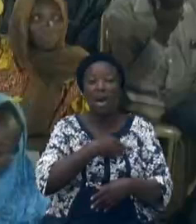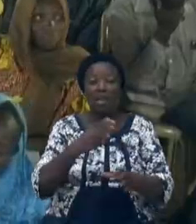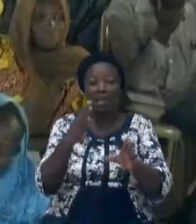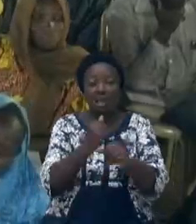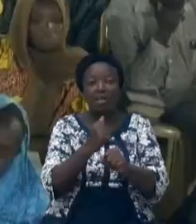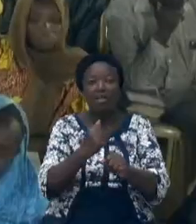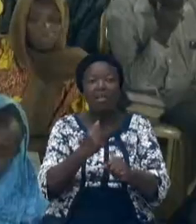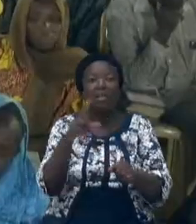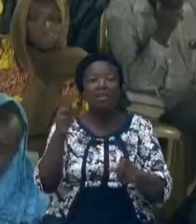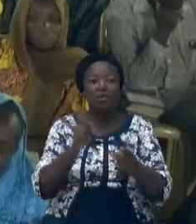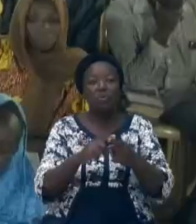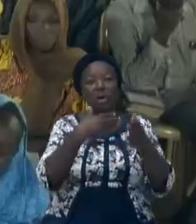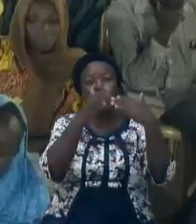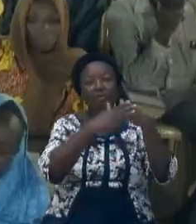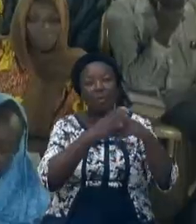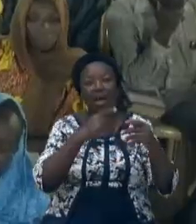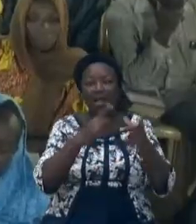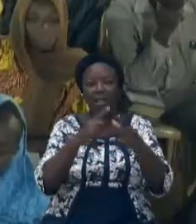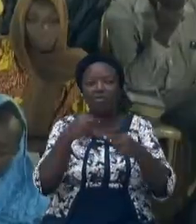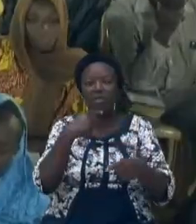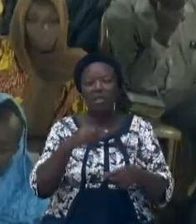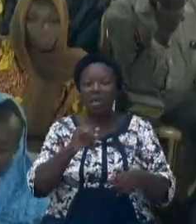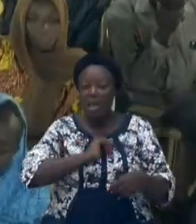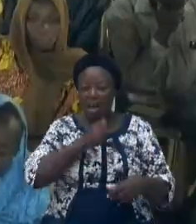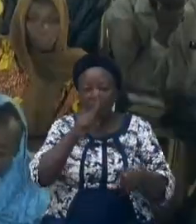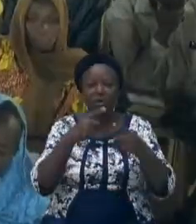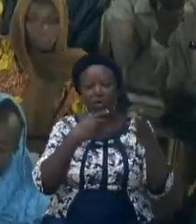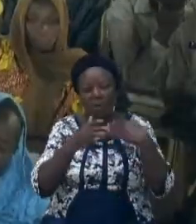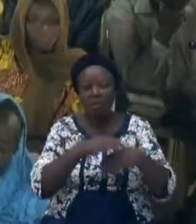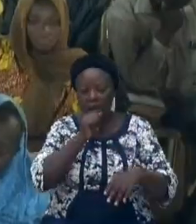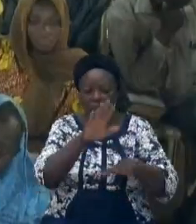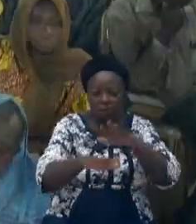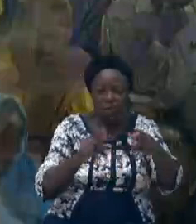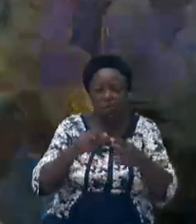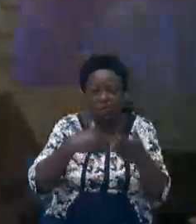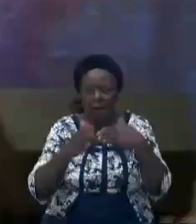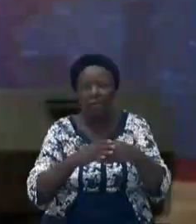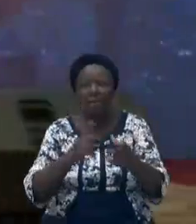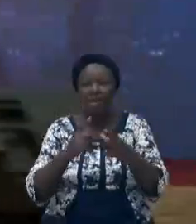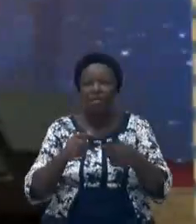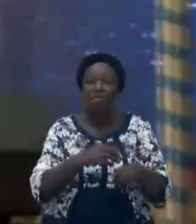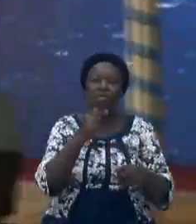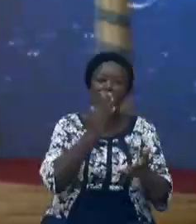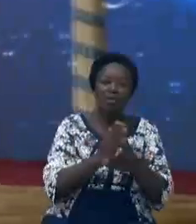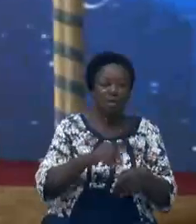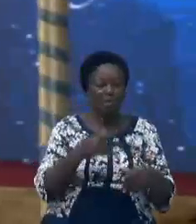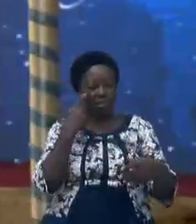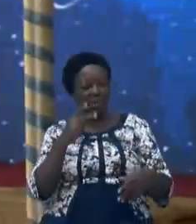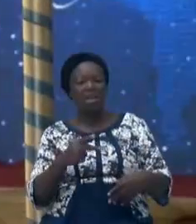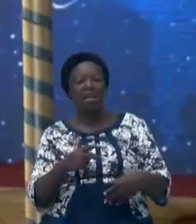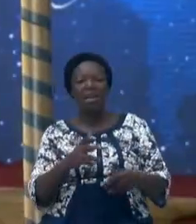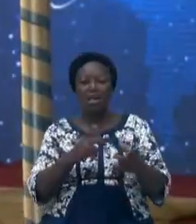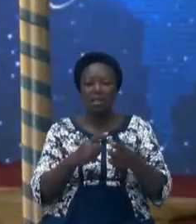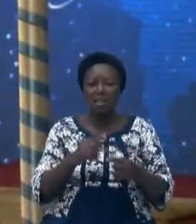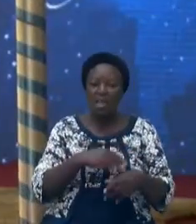tous ceux qui s'étaient pourtant toi et le ciel est dit je vais aussi est là je marche je